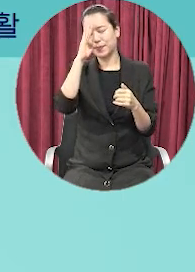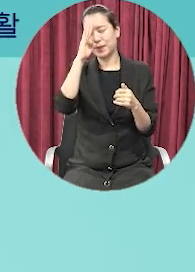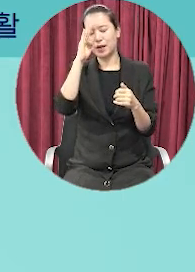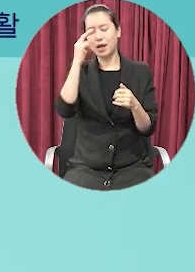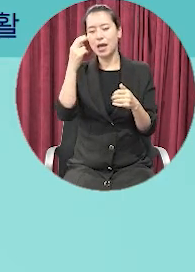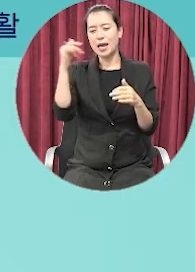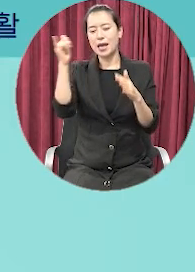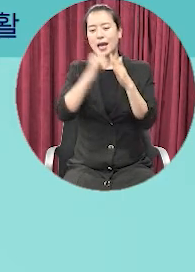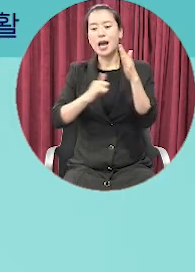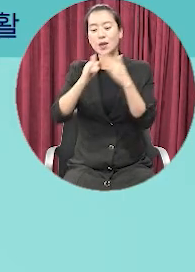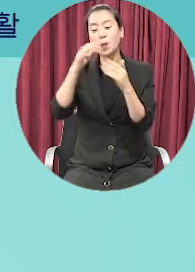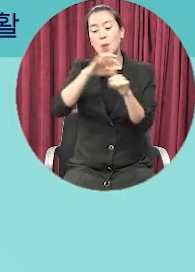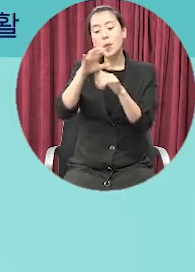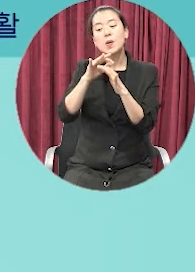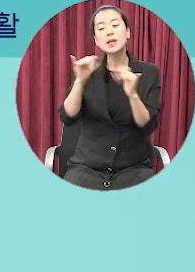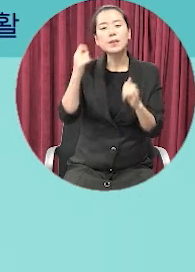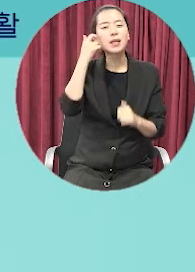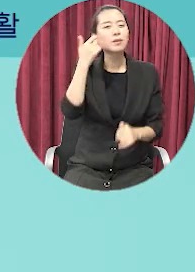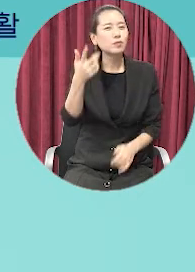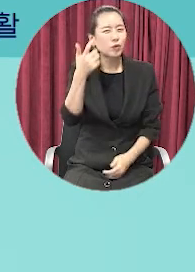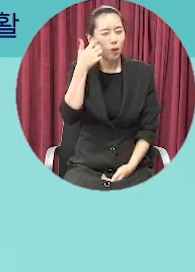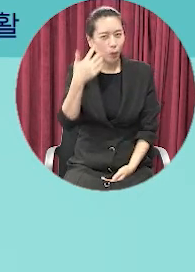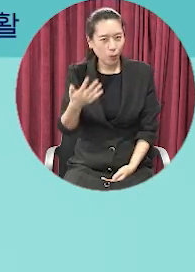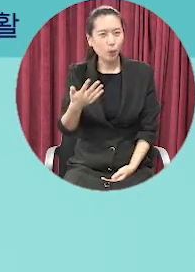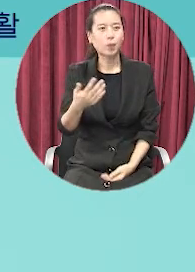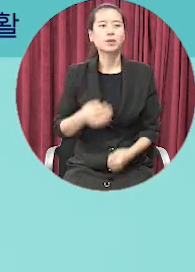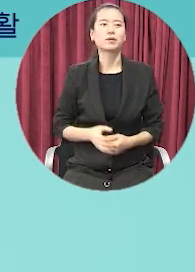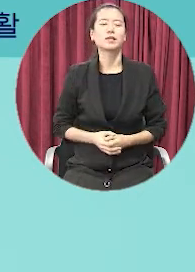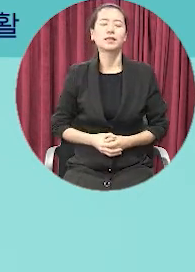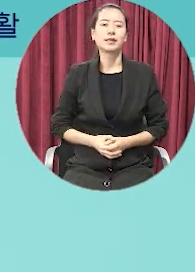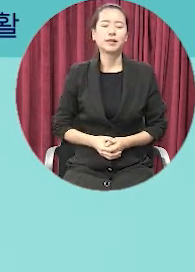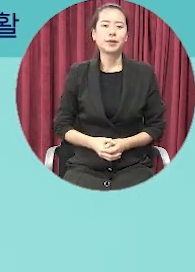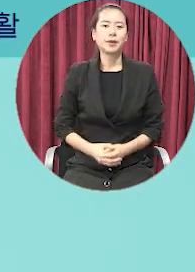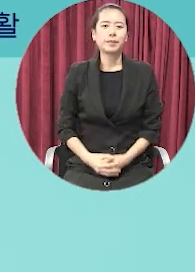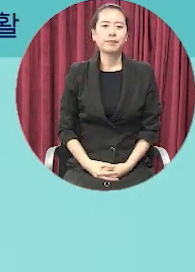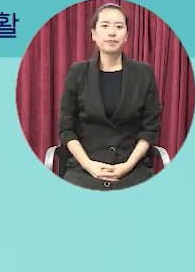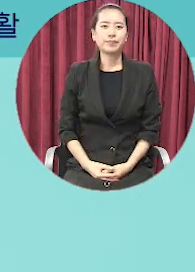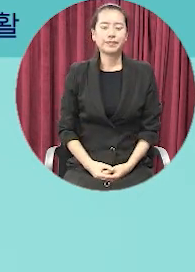조사를 시행을 했습니다. 여러 가지 데모그래픽과 또